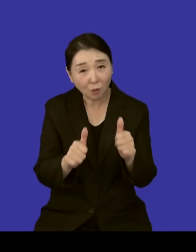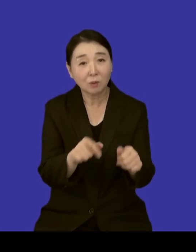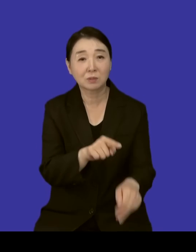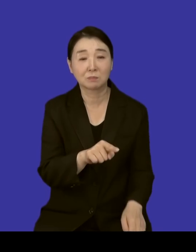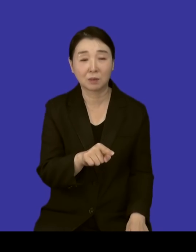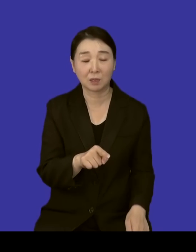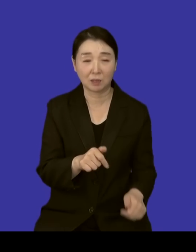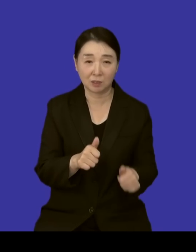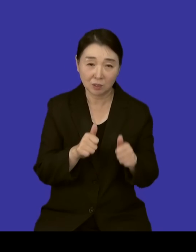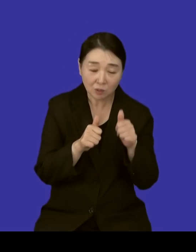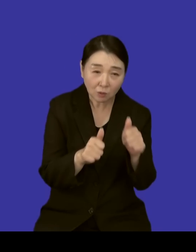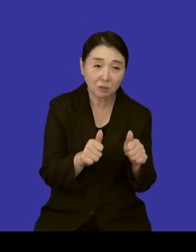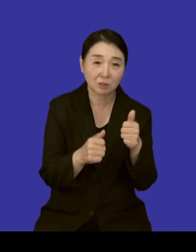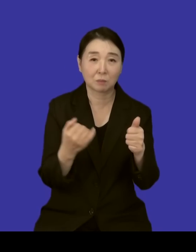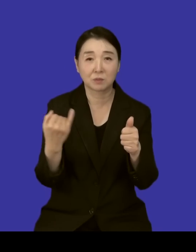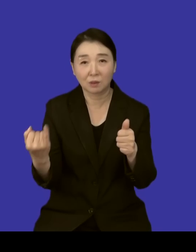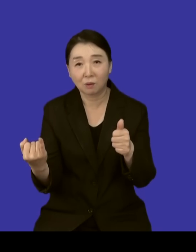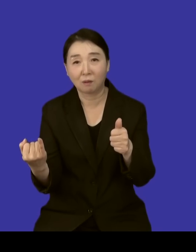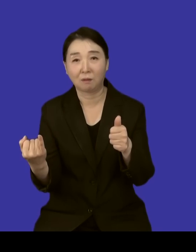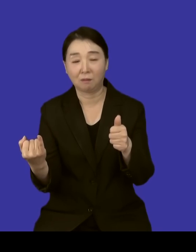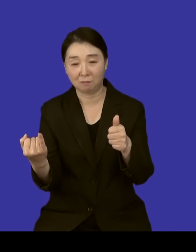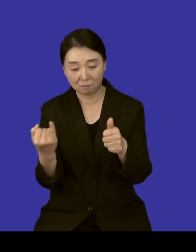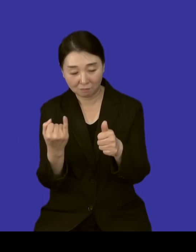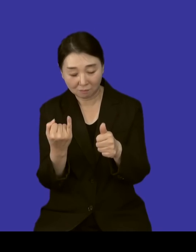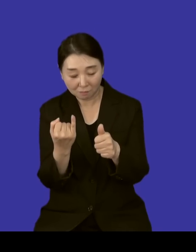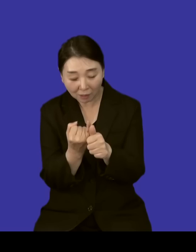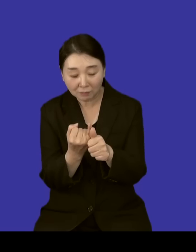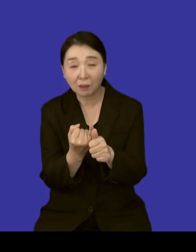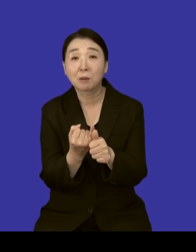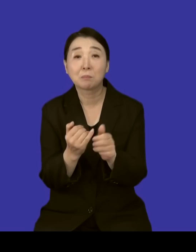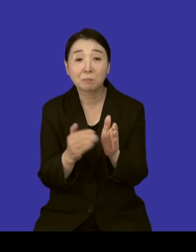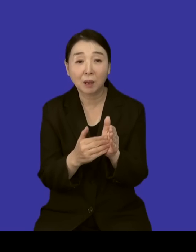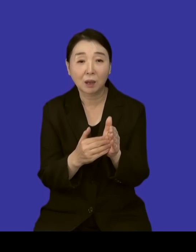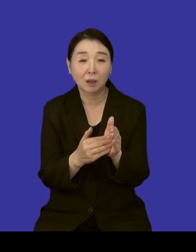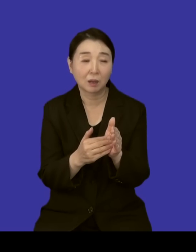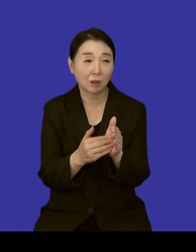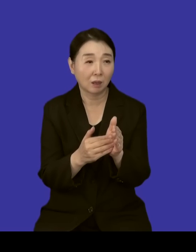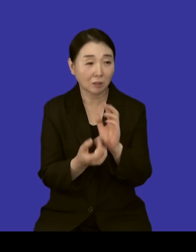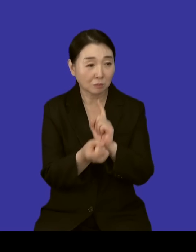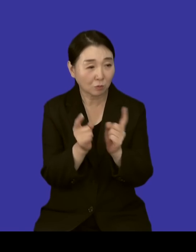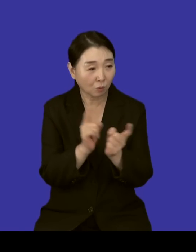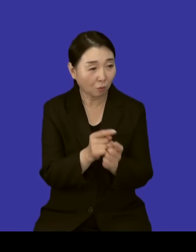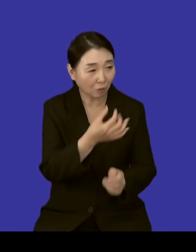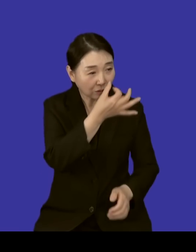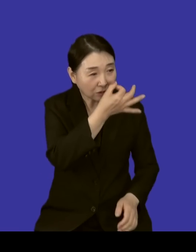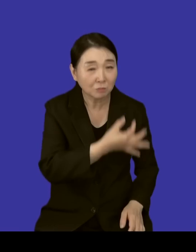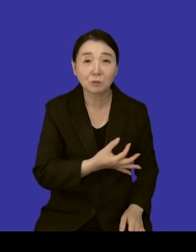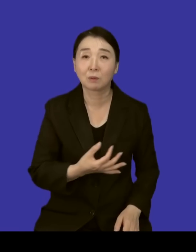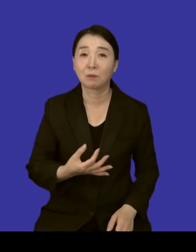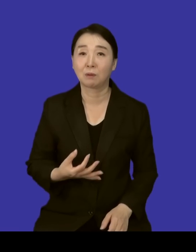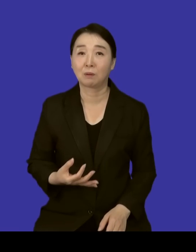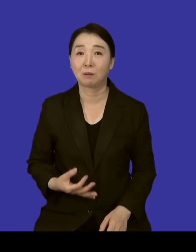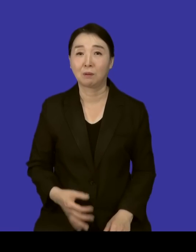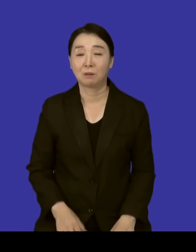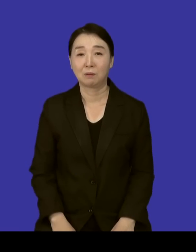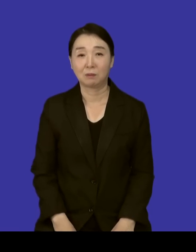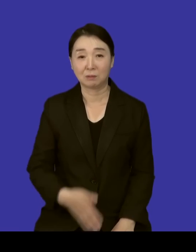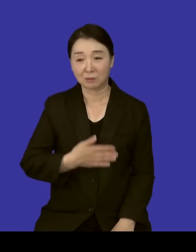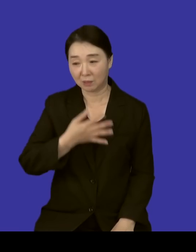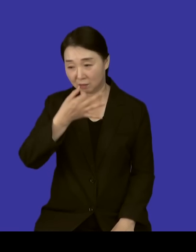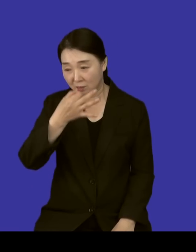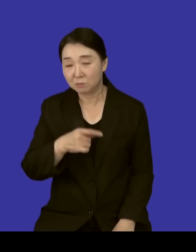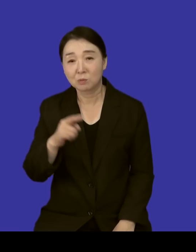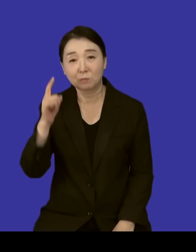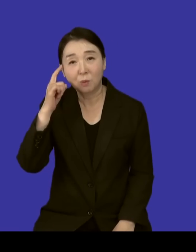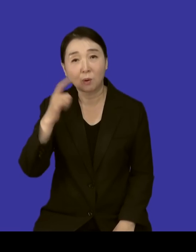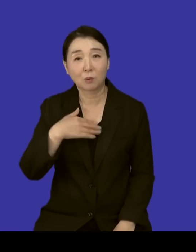여자와 남자, 영희와 철수가 지금 만났는데 우린 둘이 서로 너무 힘이 들어. 그러니까 나는 힘이 들었던